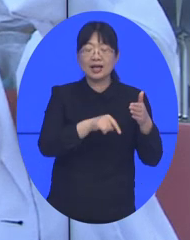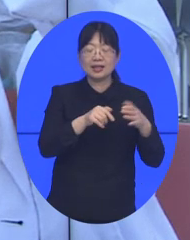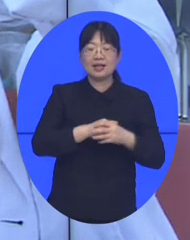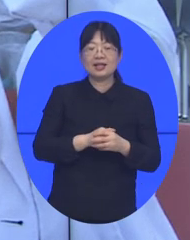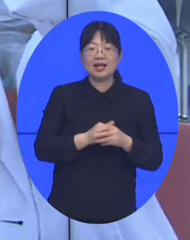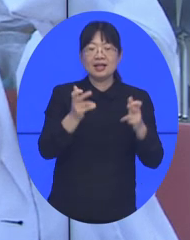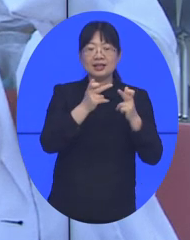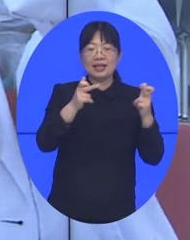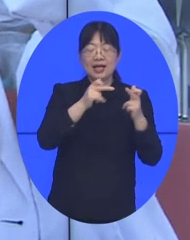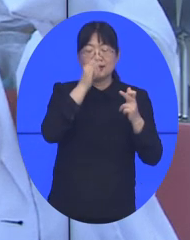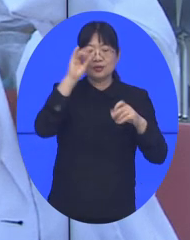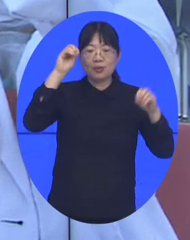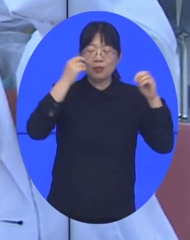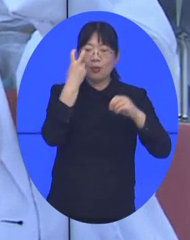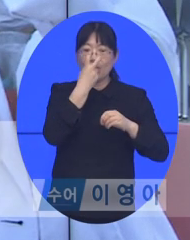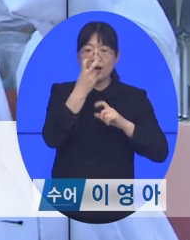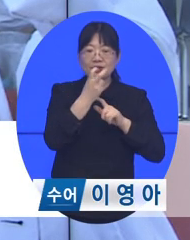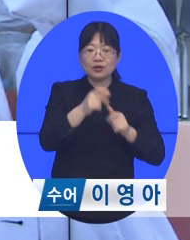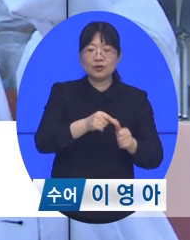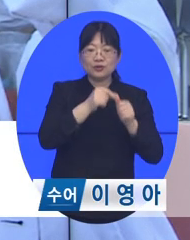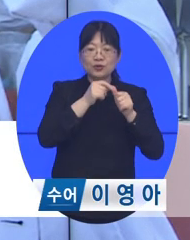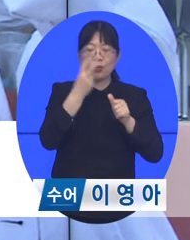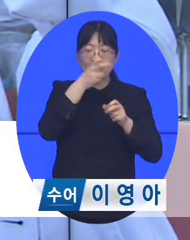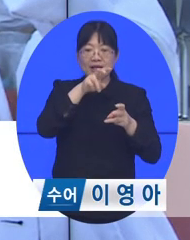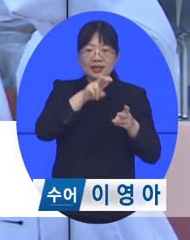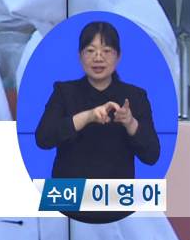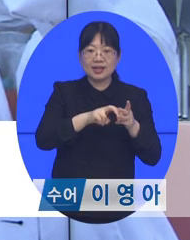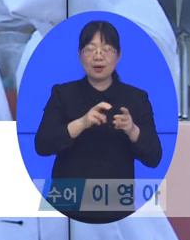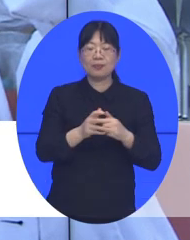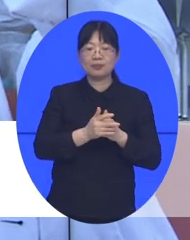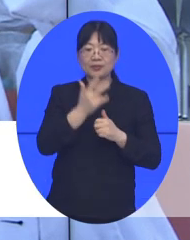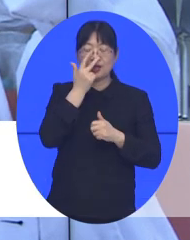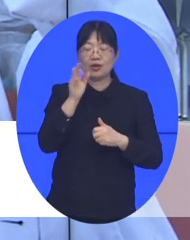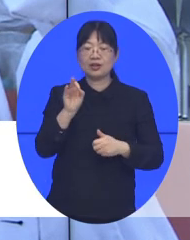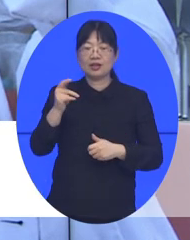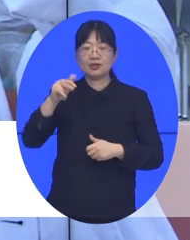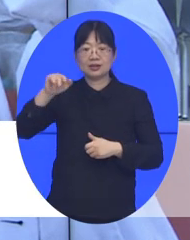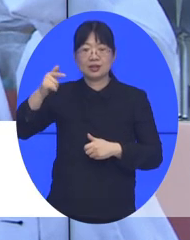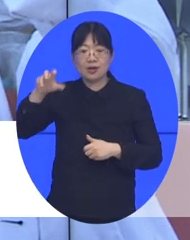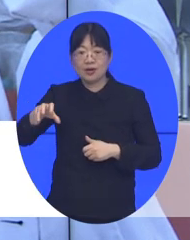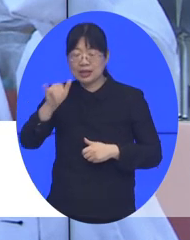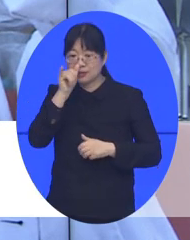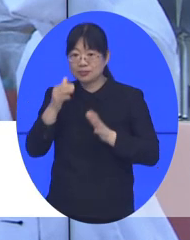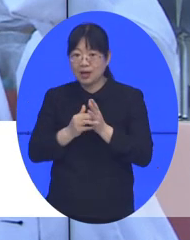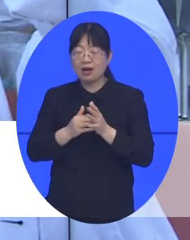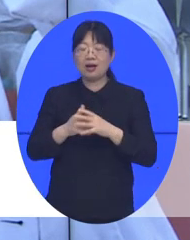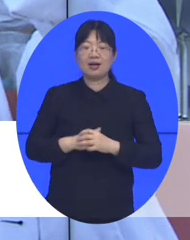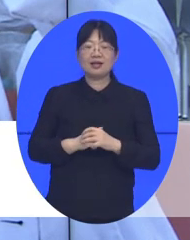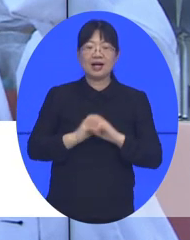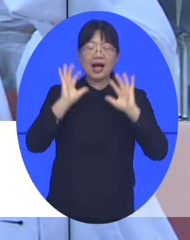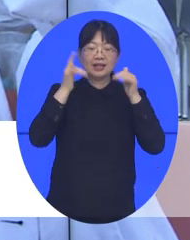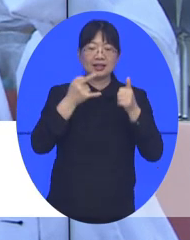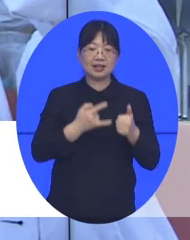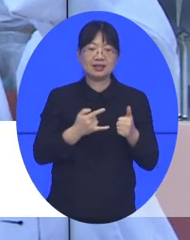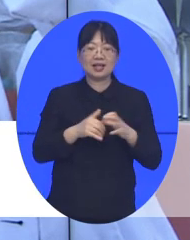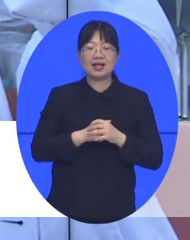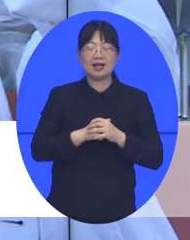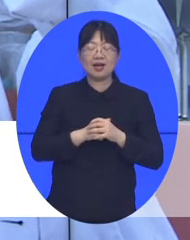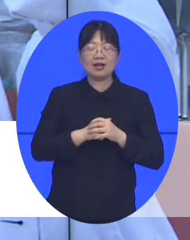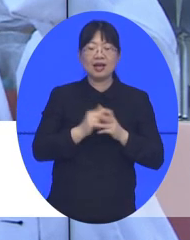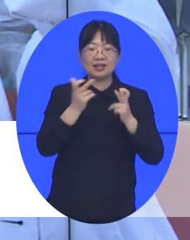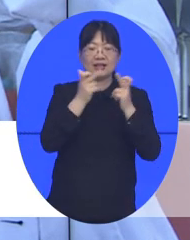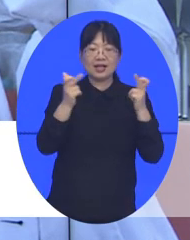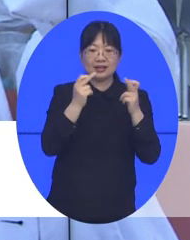경기도 내 야생동물을 보호하는 야생동물 구조관리센터는 평택과 연천에 위치해 있는데요 이곳에서 아이들을 대상으로